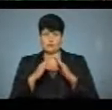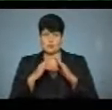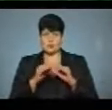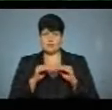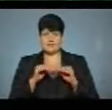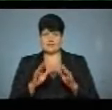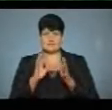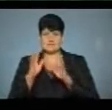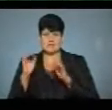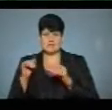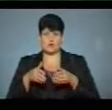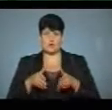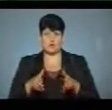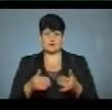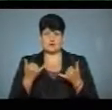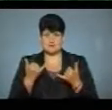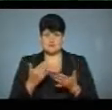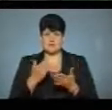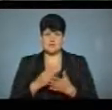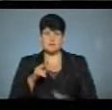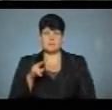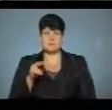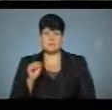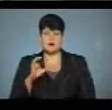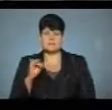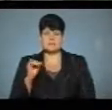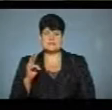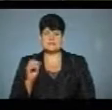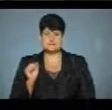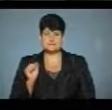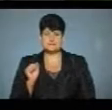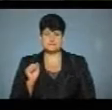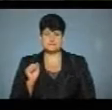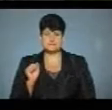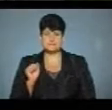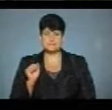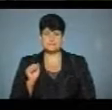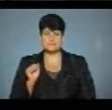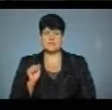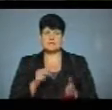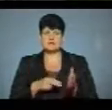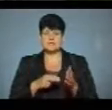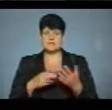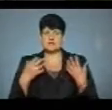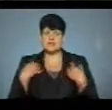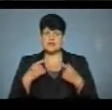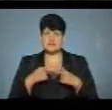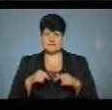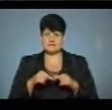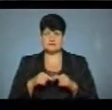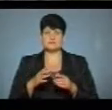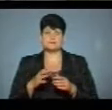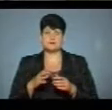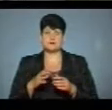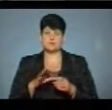посадив сад і город. Нині тримає пасіку. Залізничний начальник відділу нашого, Сіріков був